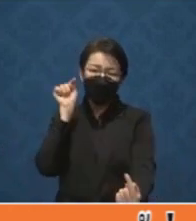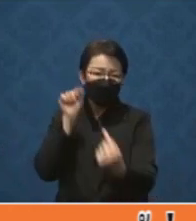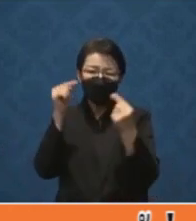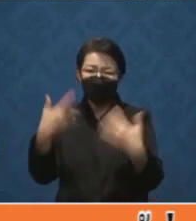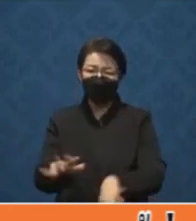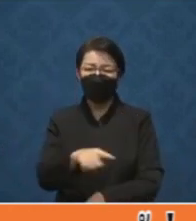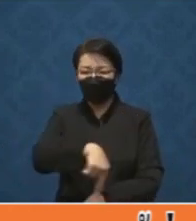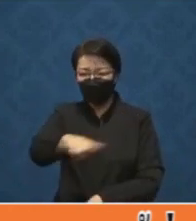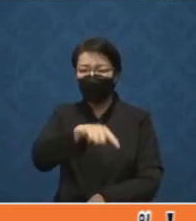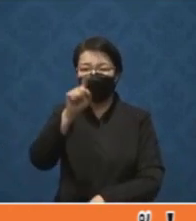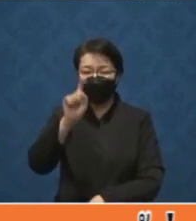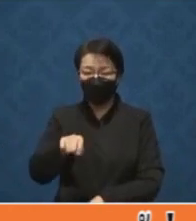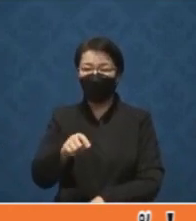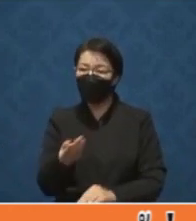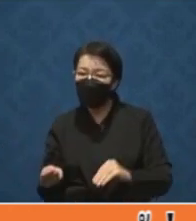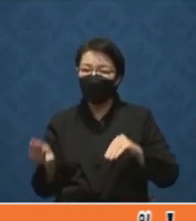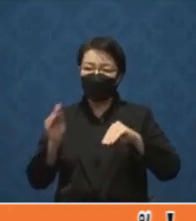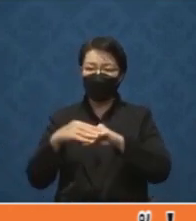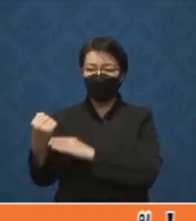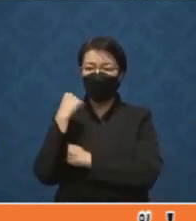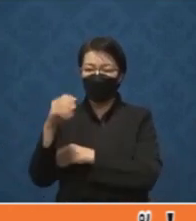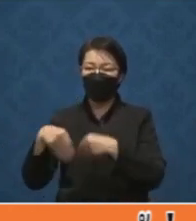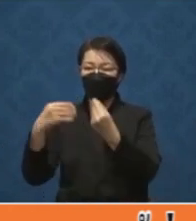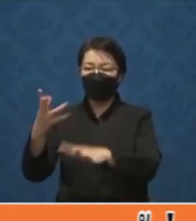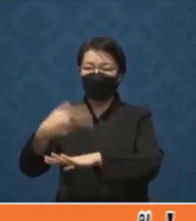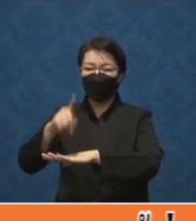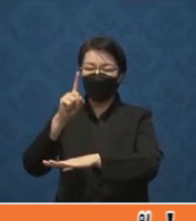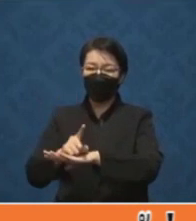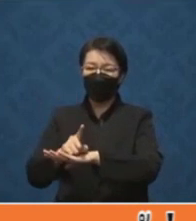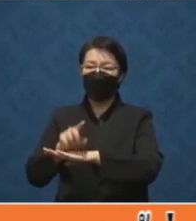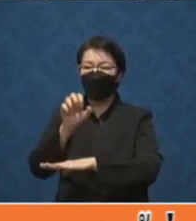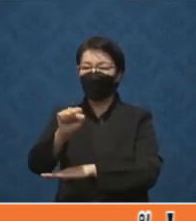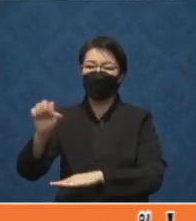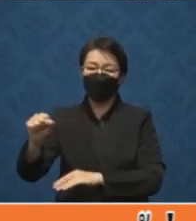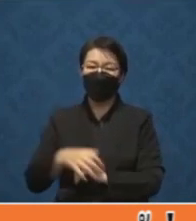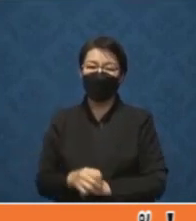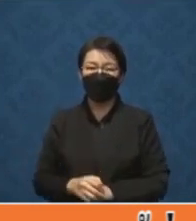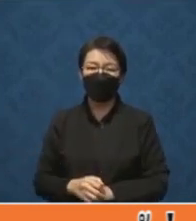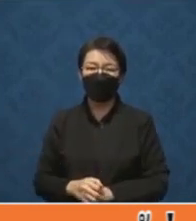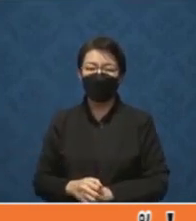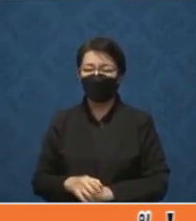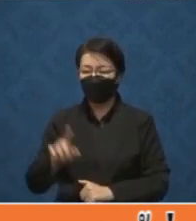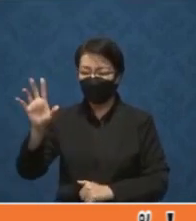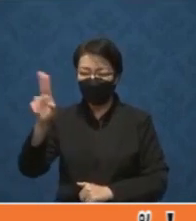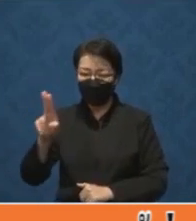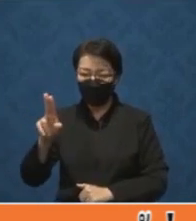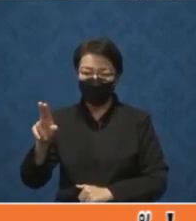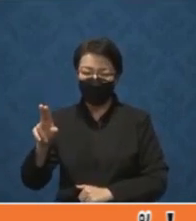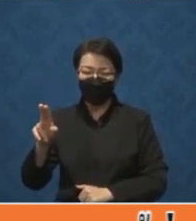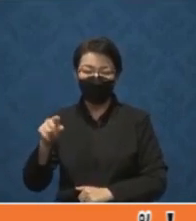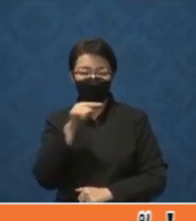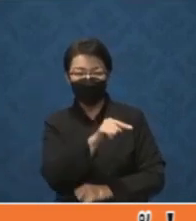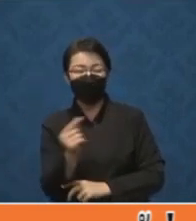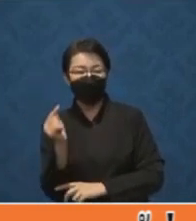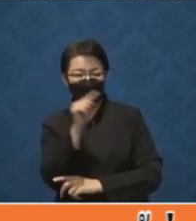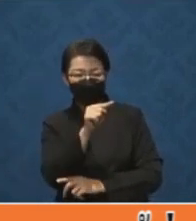แล้วที่จำเป็นต้องเพิ่มอำนาจให้กับสภาผู้แทนราษฎรเพื่อใช้ ในการควบคุมการ